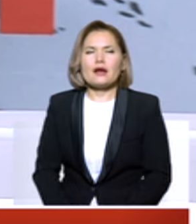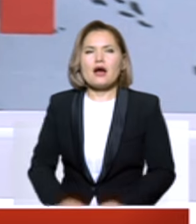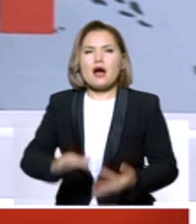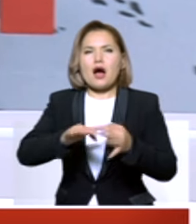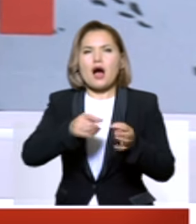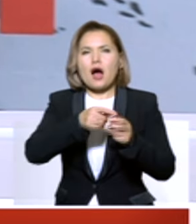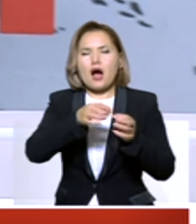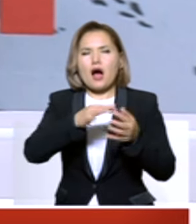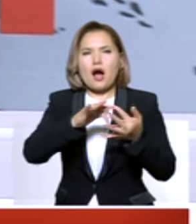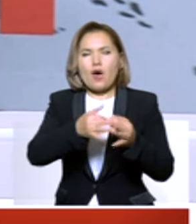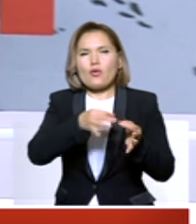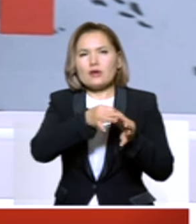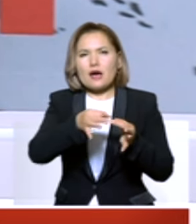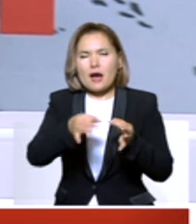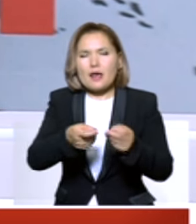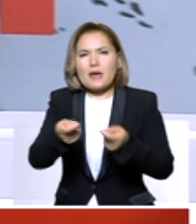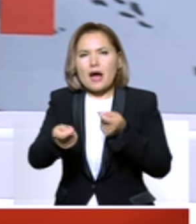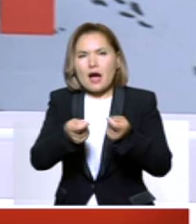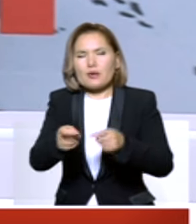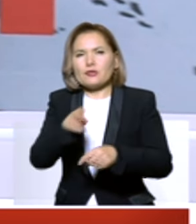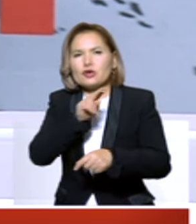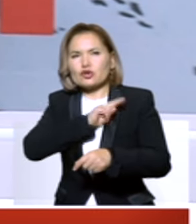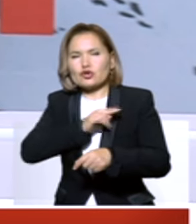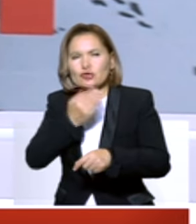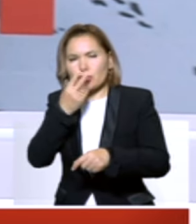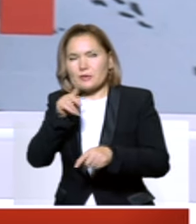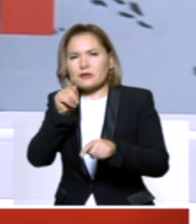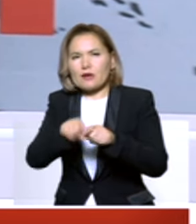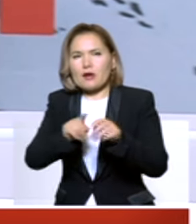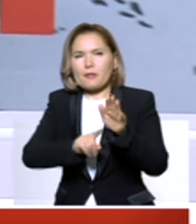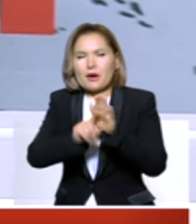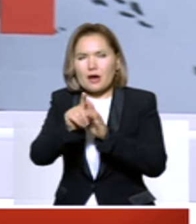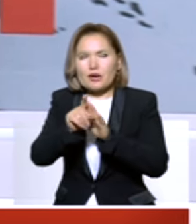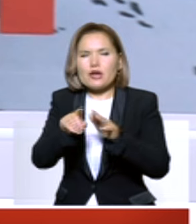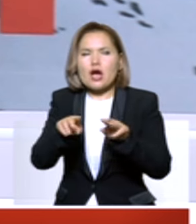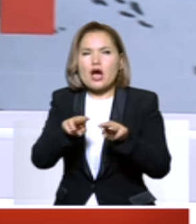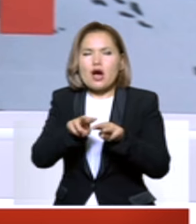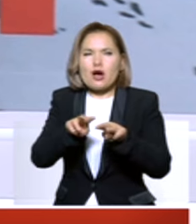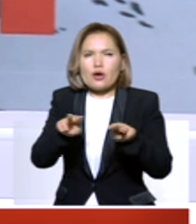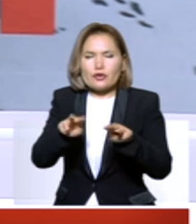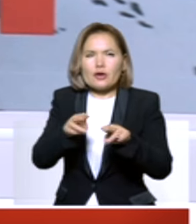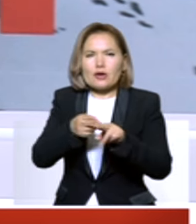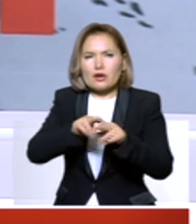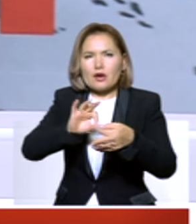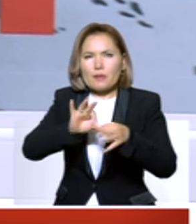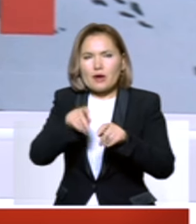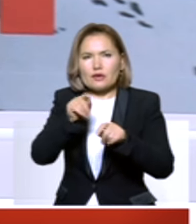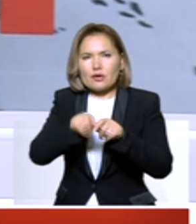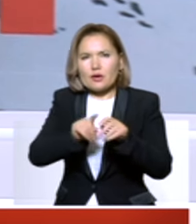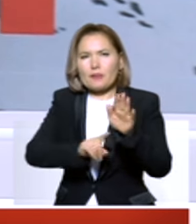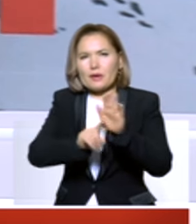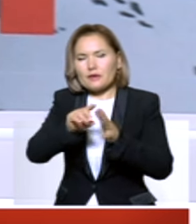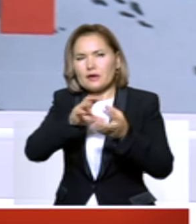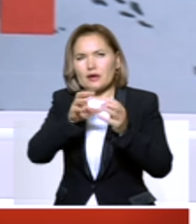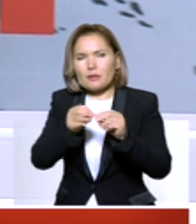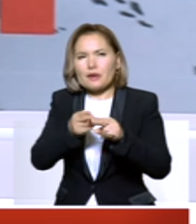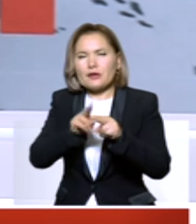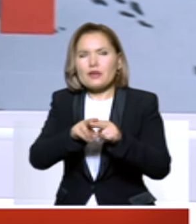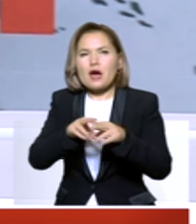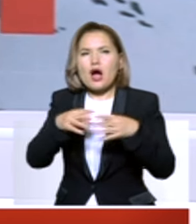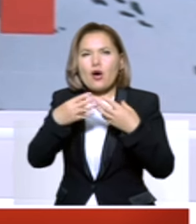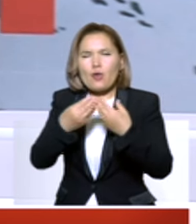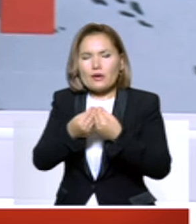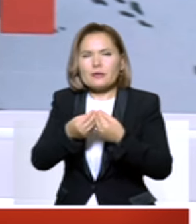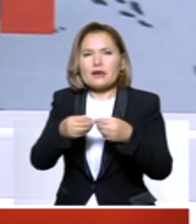Әкімдердің жұмысы тұрғындардың тұрмысына қарап бағаланады. Осы мақсатта үкімет басшысы KPI енгізуді тапсырды. Ол үшін отбасының